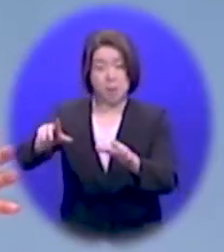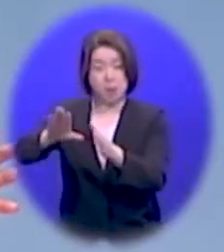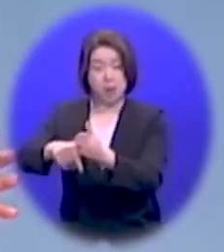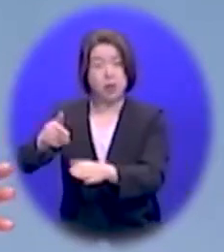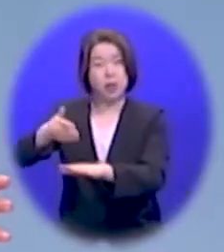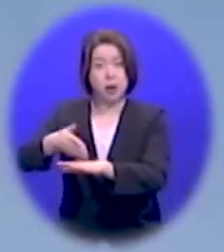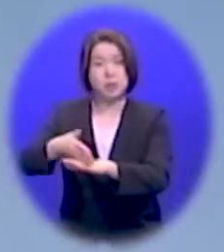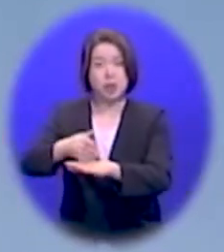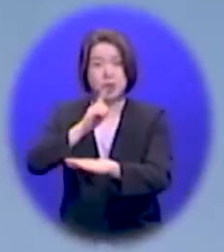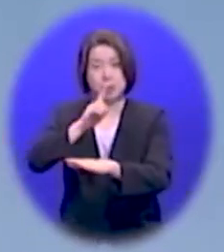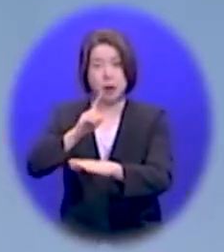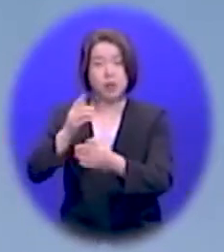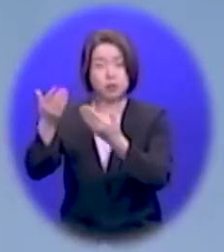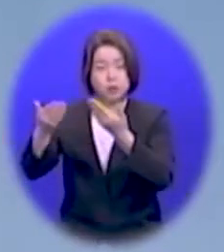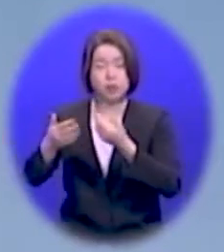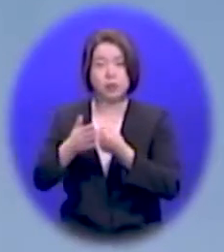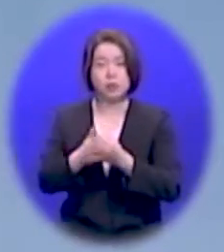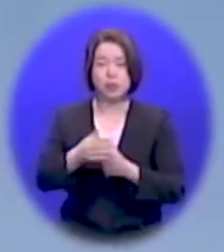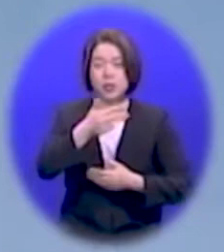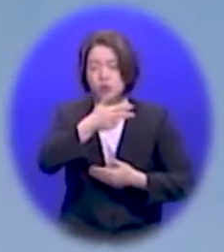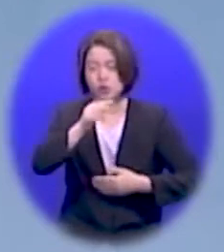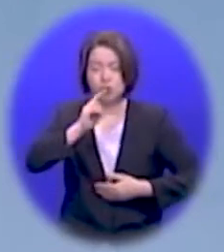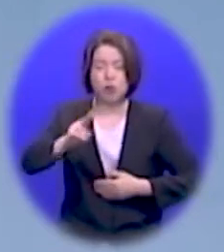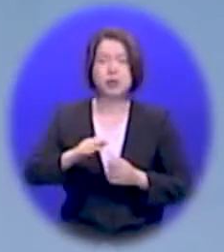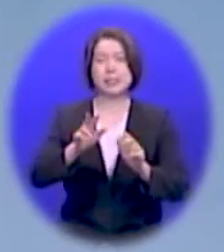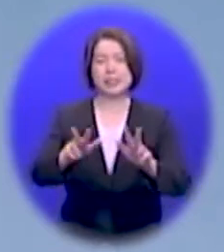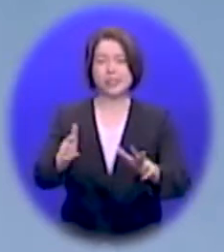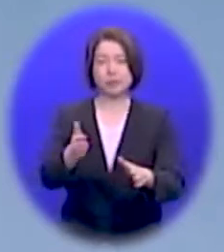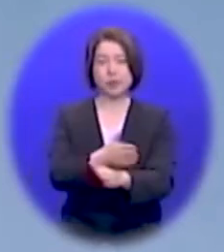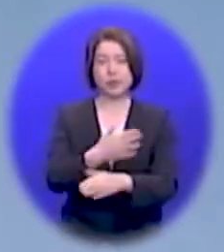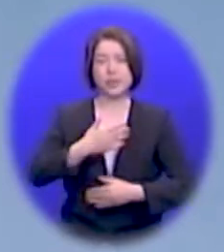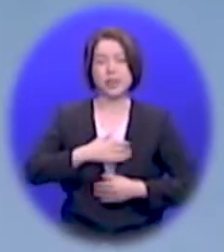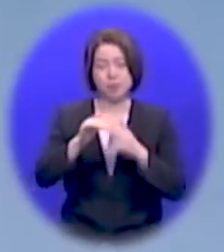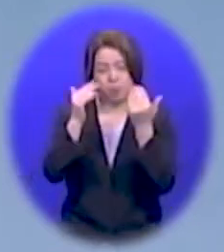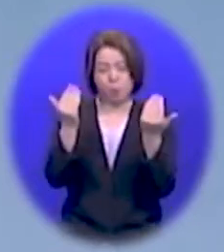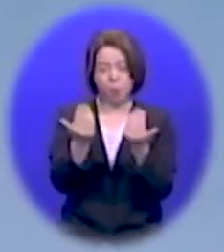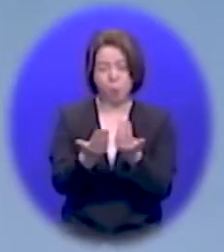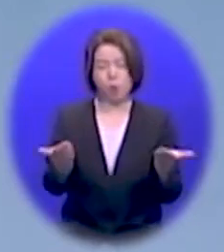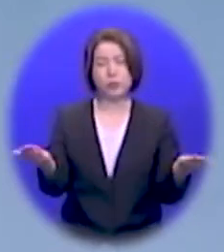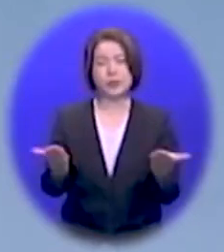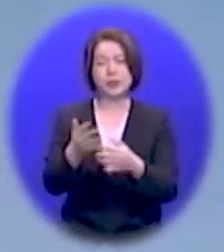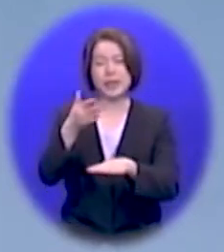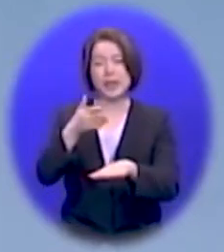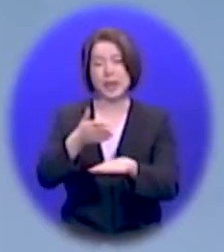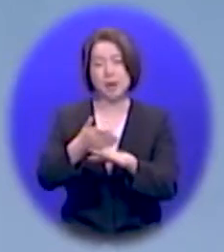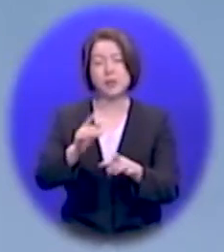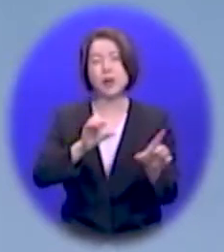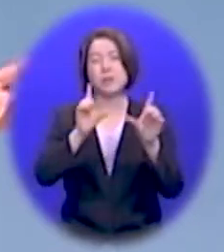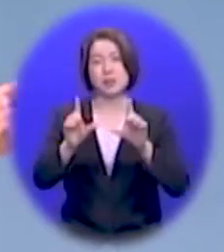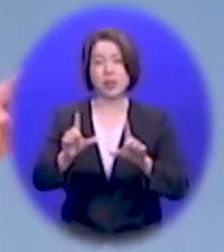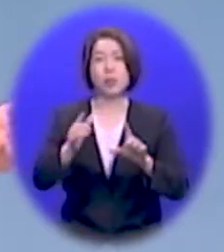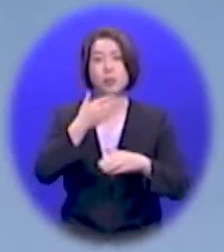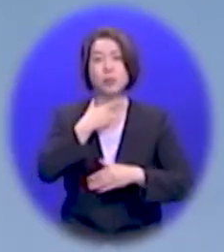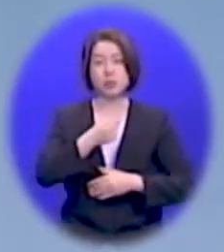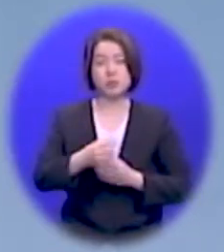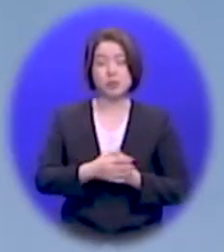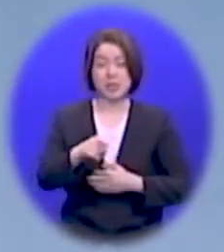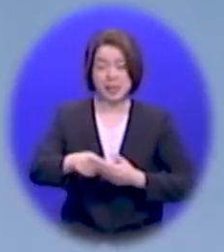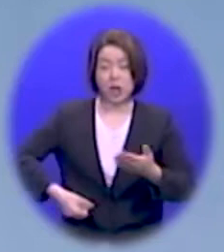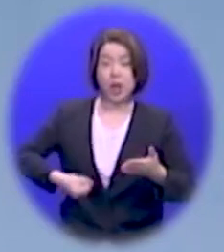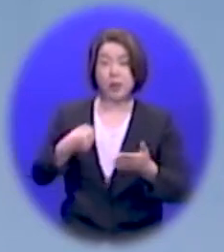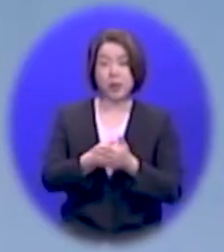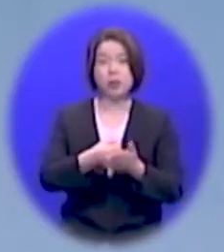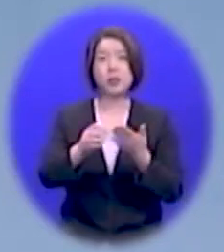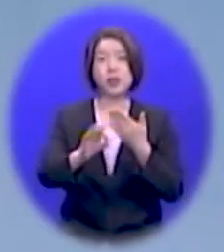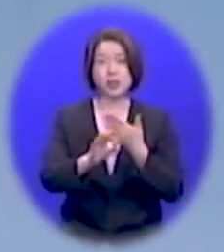하셨으니 주여 지금부터는 제가 모든 일에 감사하고 살겠습니다 만약에 우리가 그렇게 결단 했다면